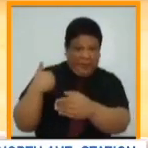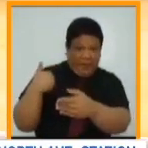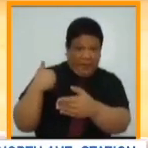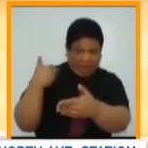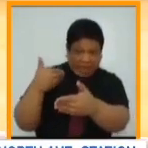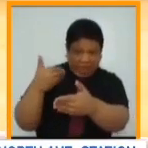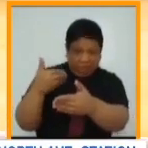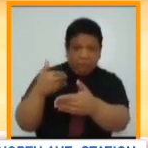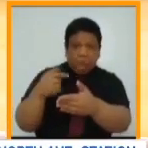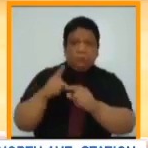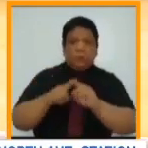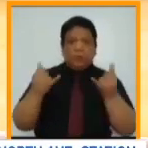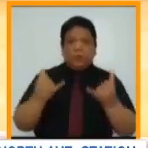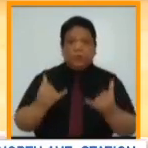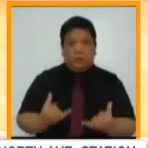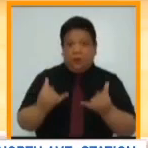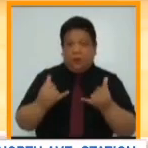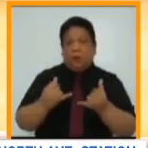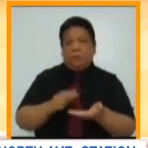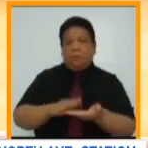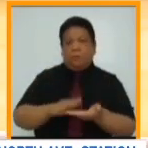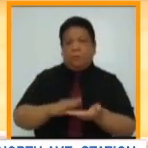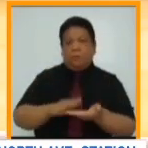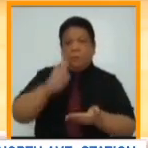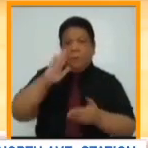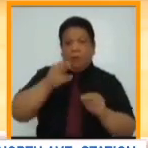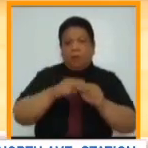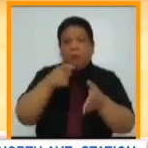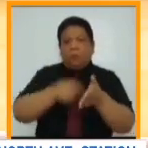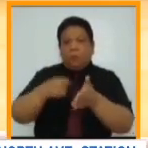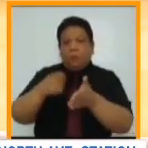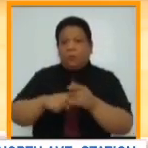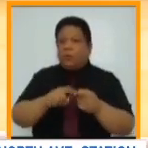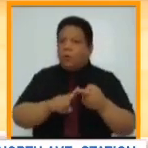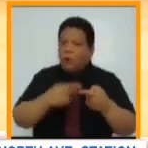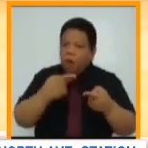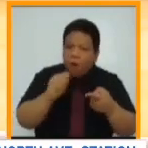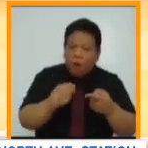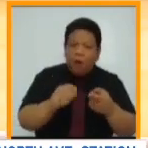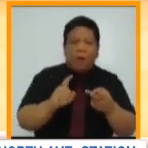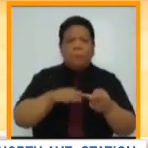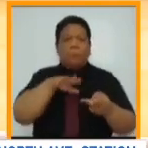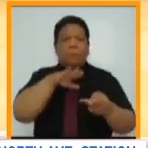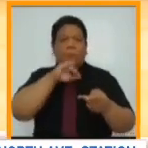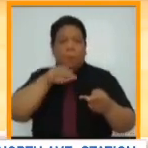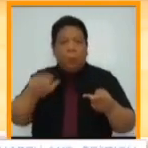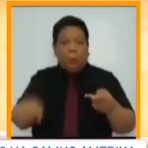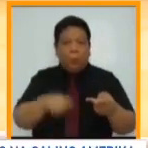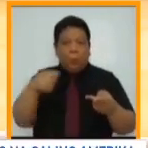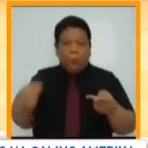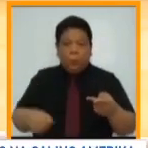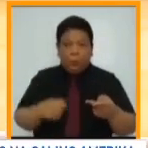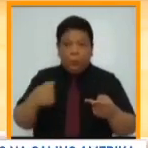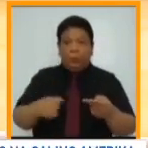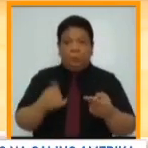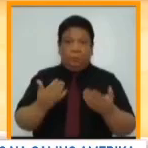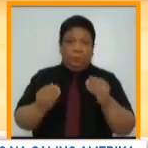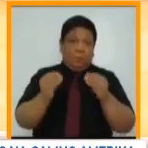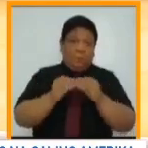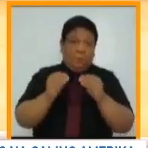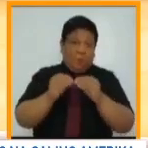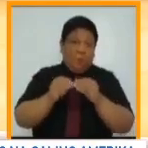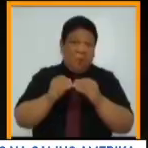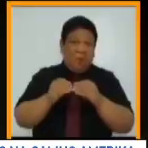sa mga susunod na araw dahil pahirapan ang pagkuha sa supply ng baboy. May unang balita si Bernadette